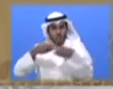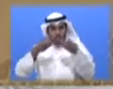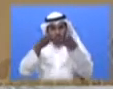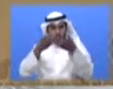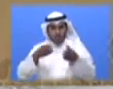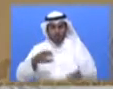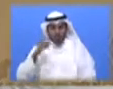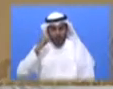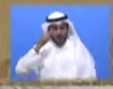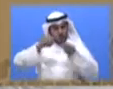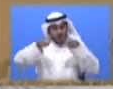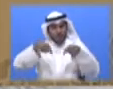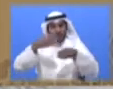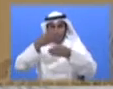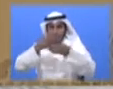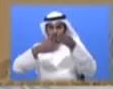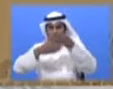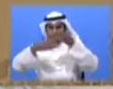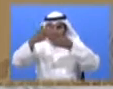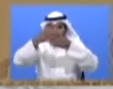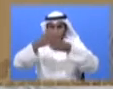وتسهيل الأمر على المواطنين